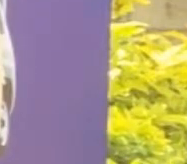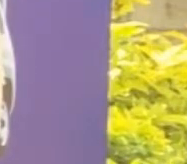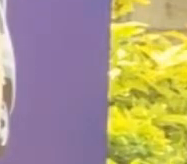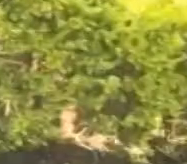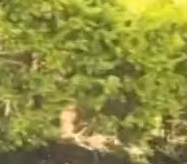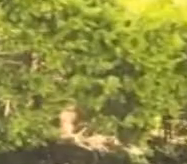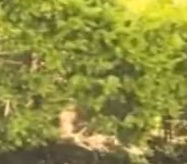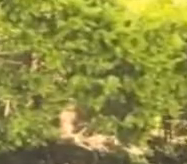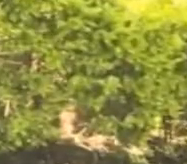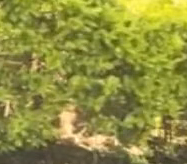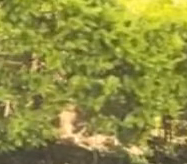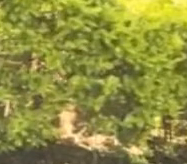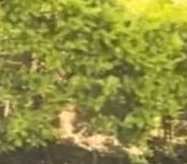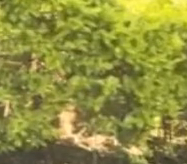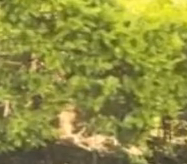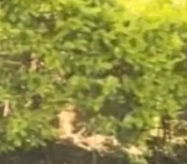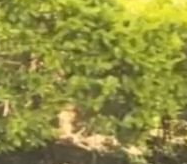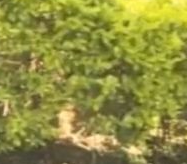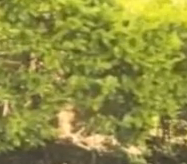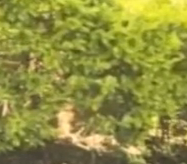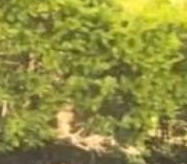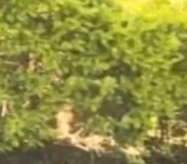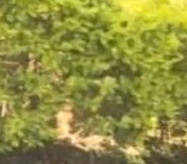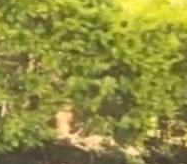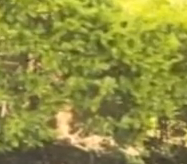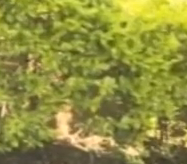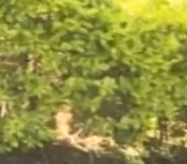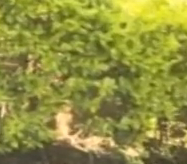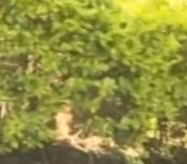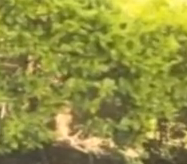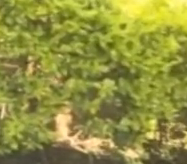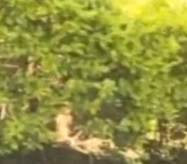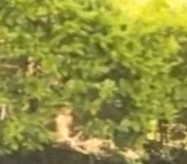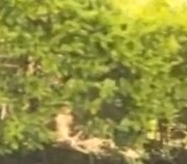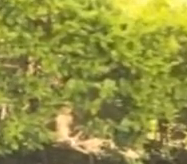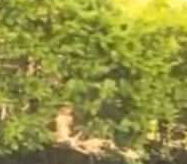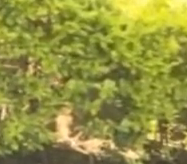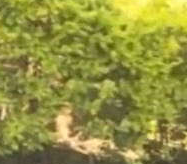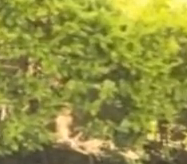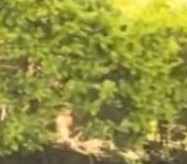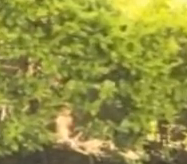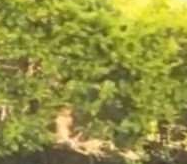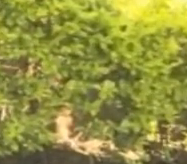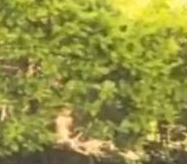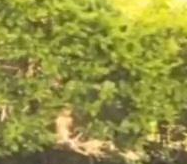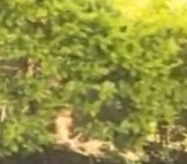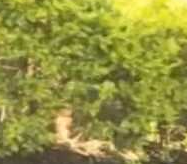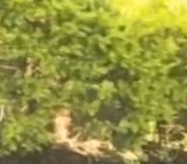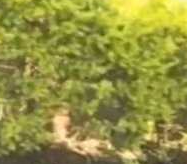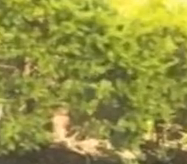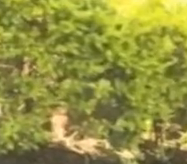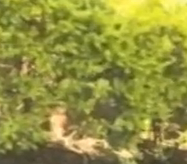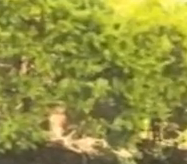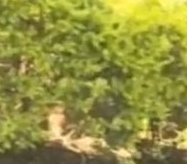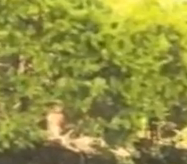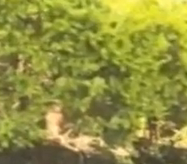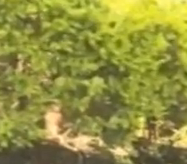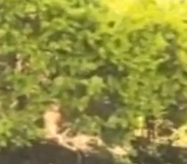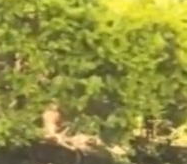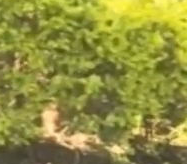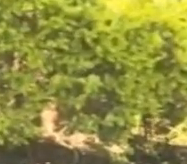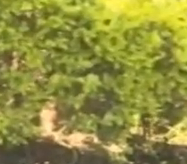hii pikipiki. Christmas hii hakuna kutembea. Ndio huyu mheshimiwa Kate. Tufanye aje? Kalia nduti, ndio hii ni ya customer, hiyo